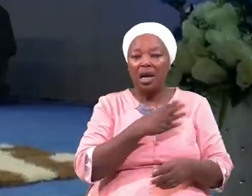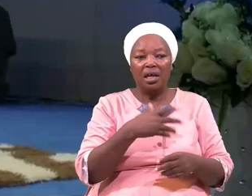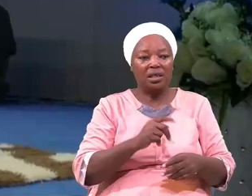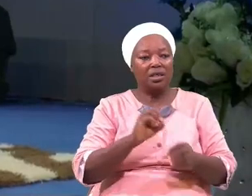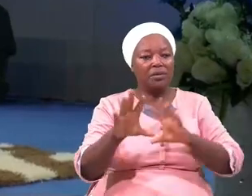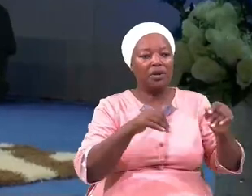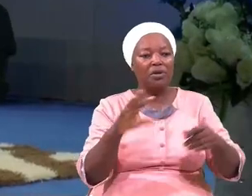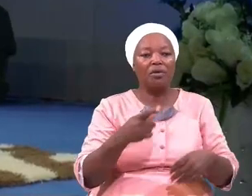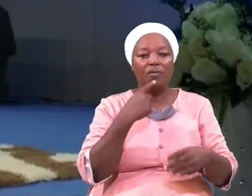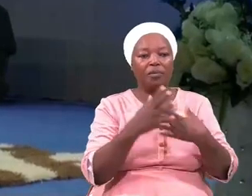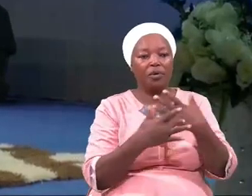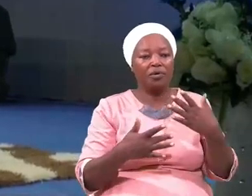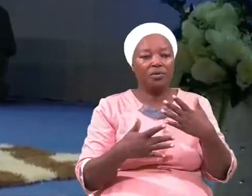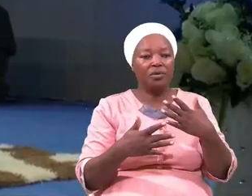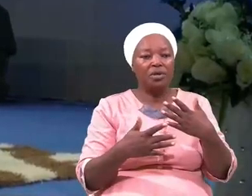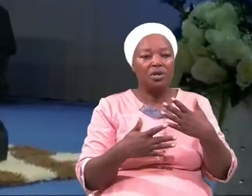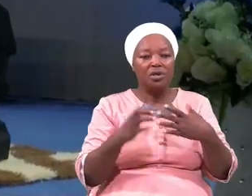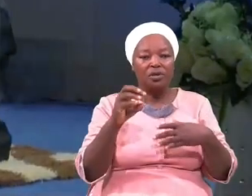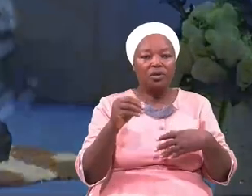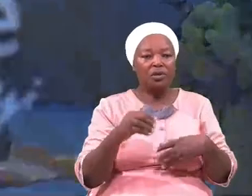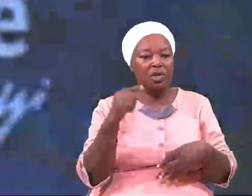et l'aspersion du sang.